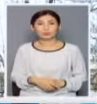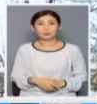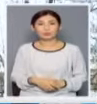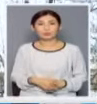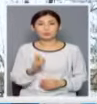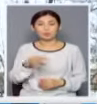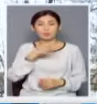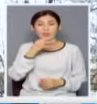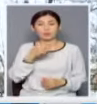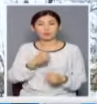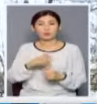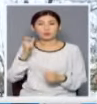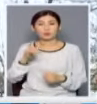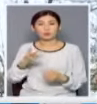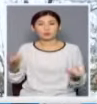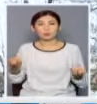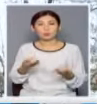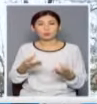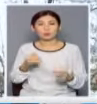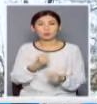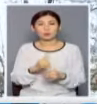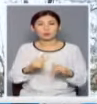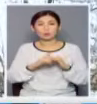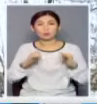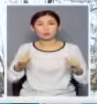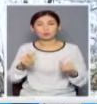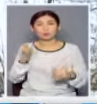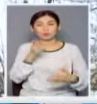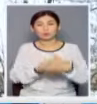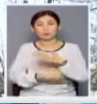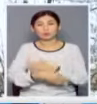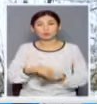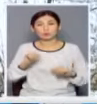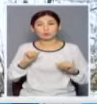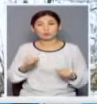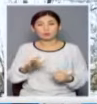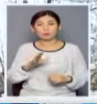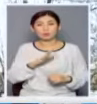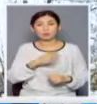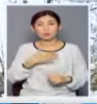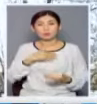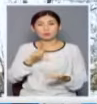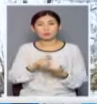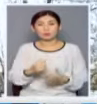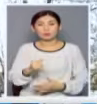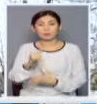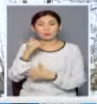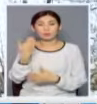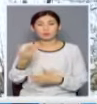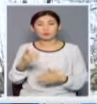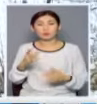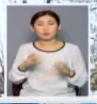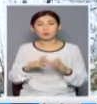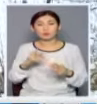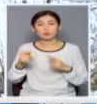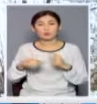Как сказал глава государства, необходимо создать условия для людей с ограниченными возможностями. Мы должны поддерживать их и в сфере